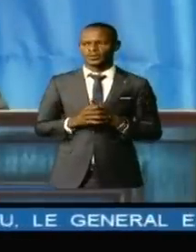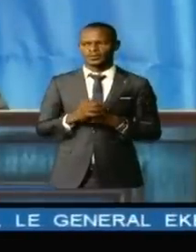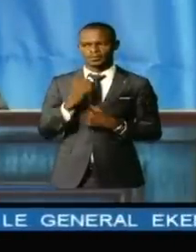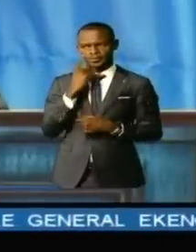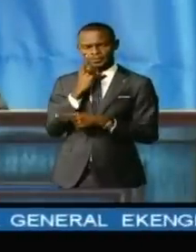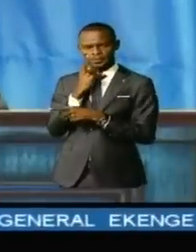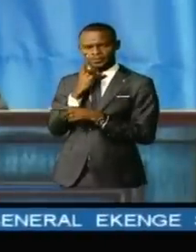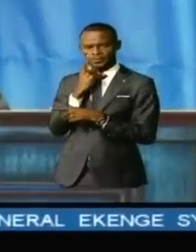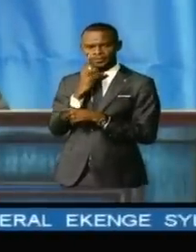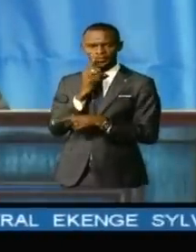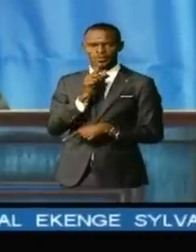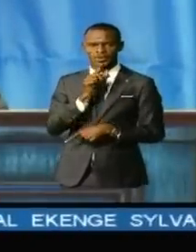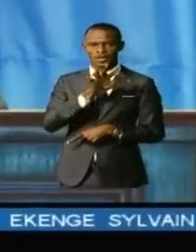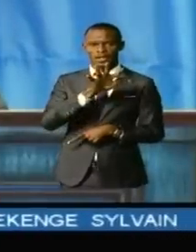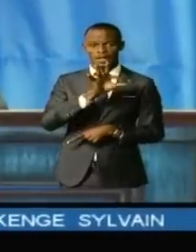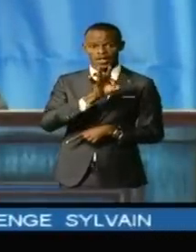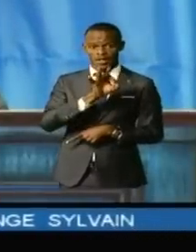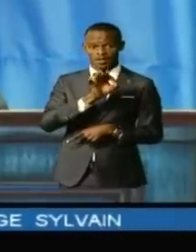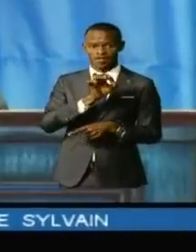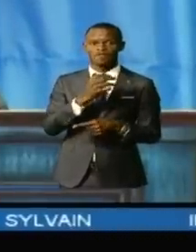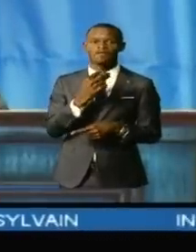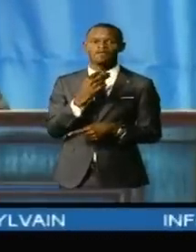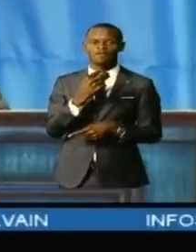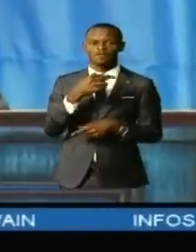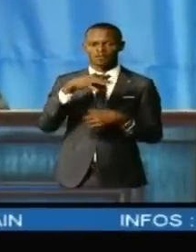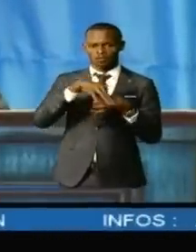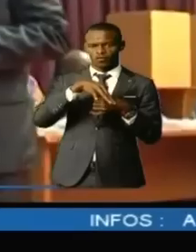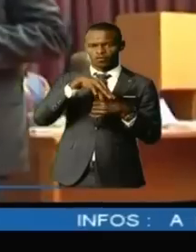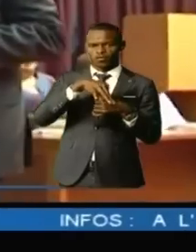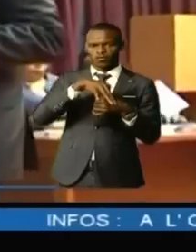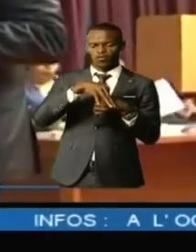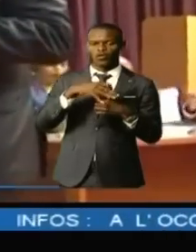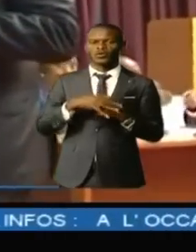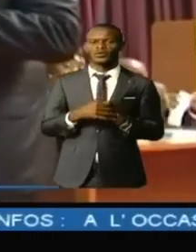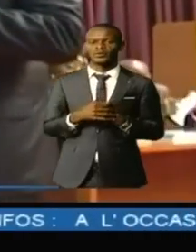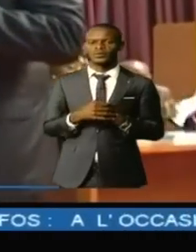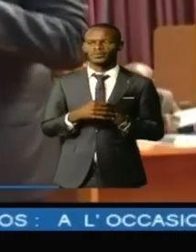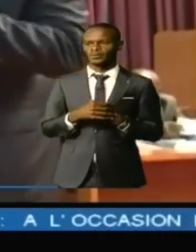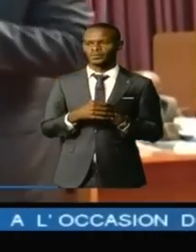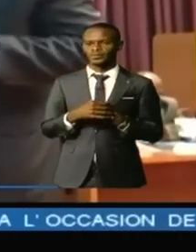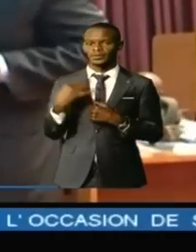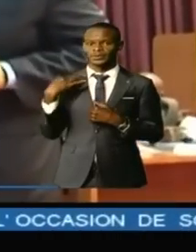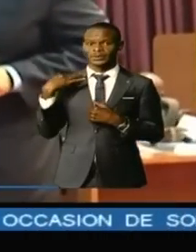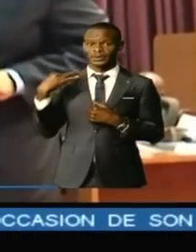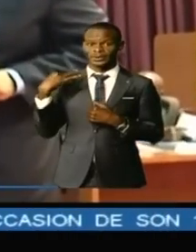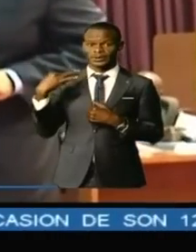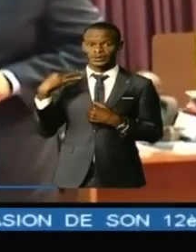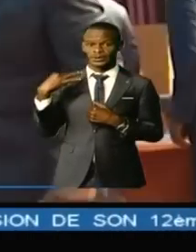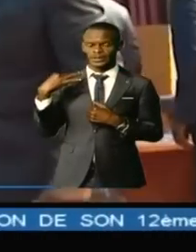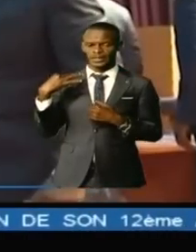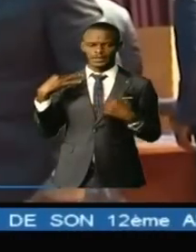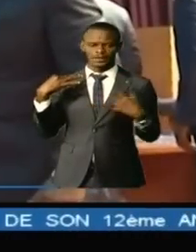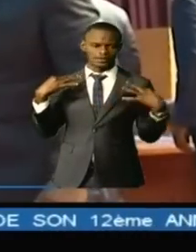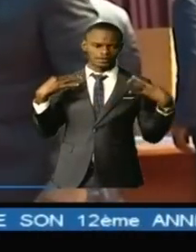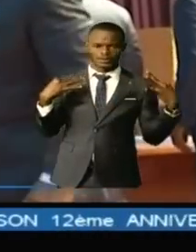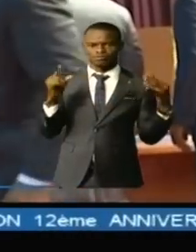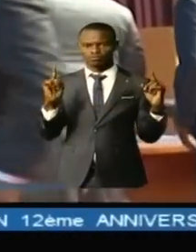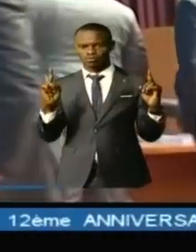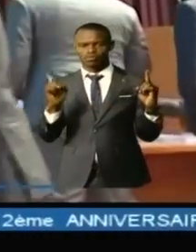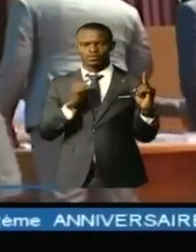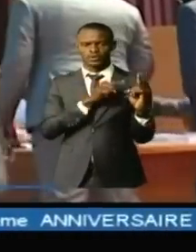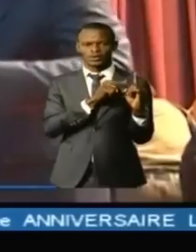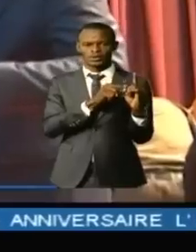159 votants, les candidats ont obtenu le résultat suivant.